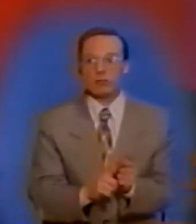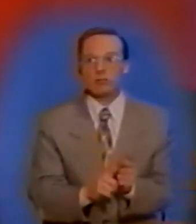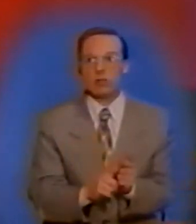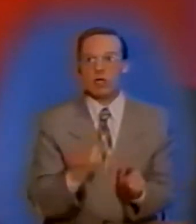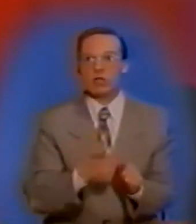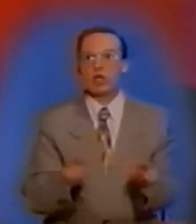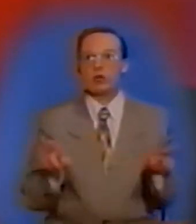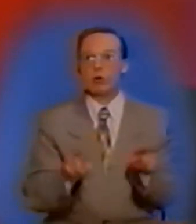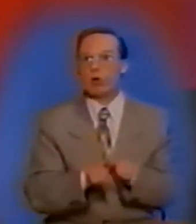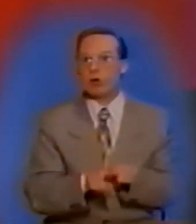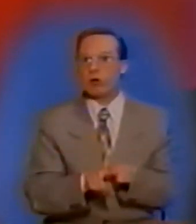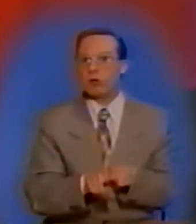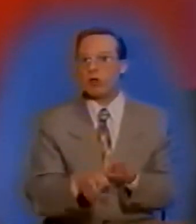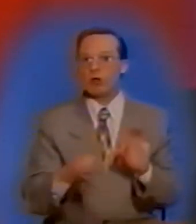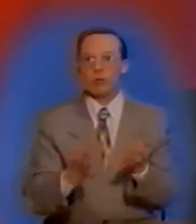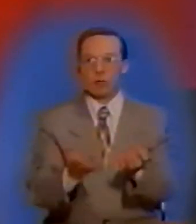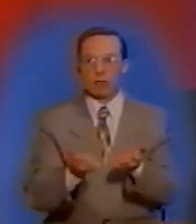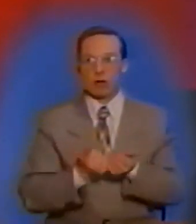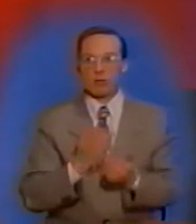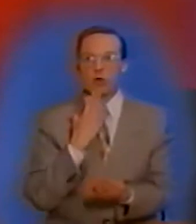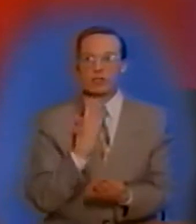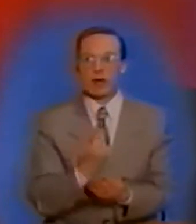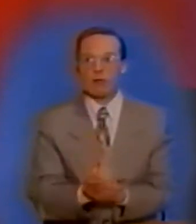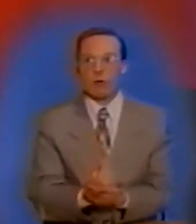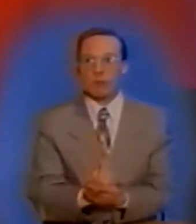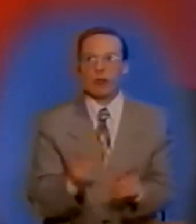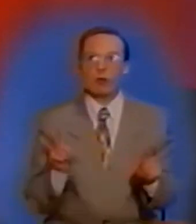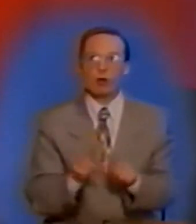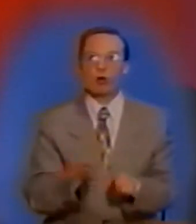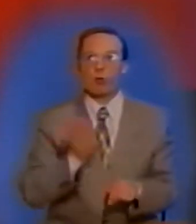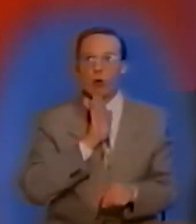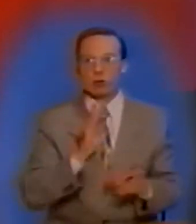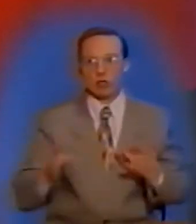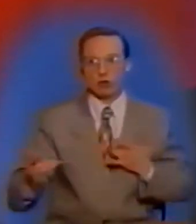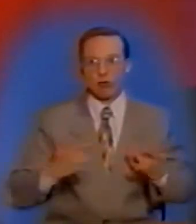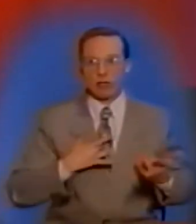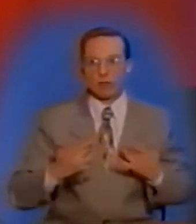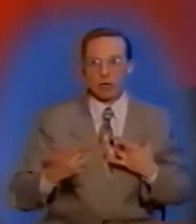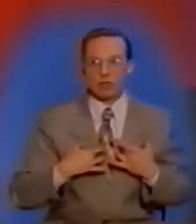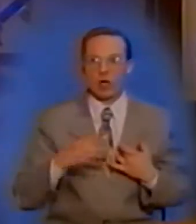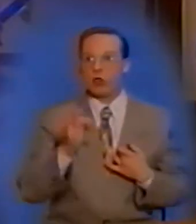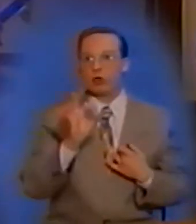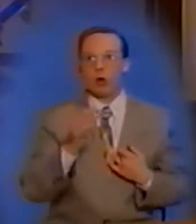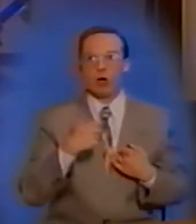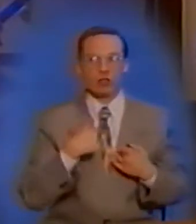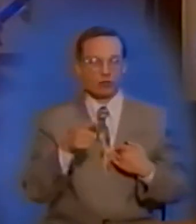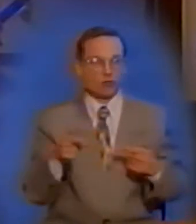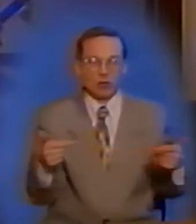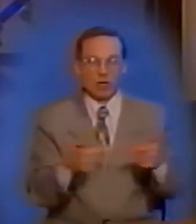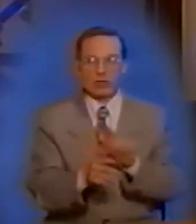dėl tokio komplikuoto priėmimo savo tokio moteriško vaidmens. To aš netaikau